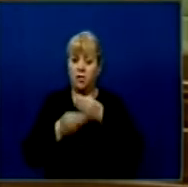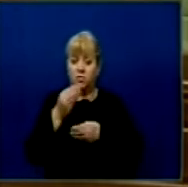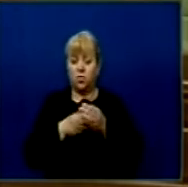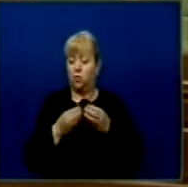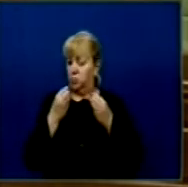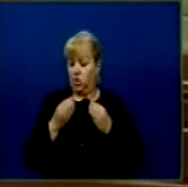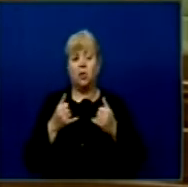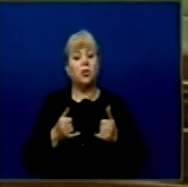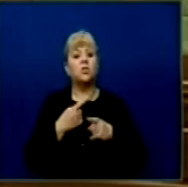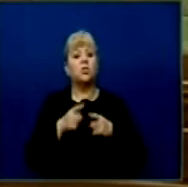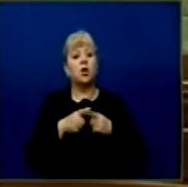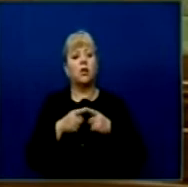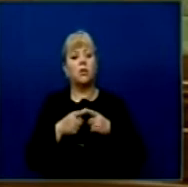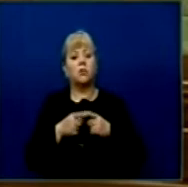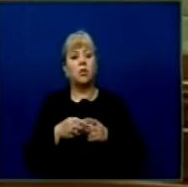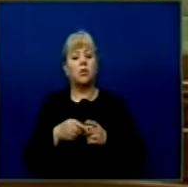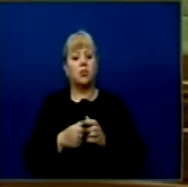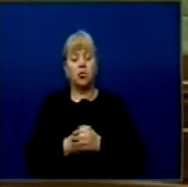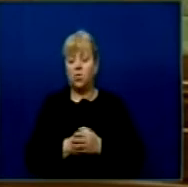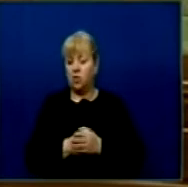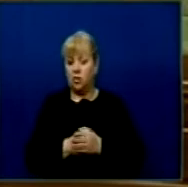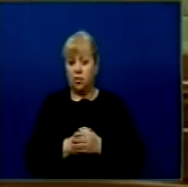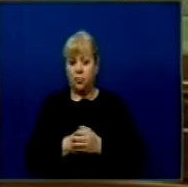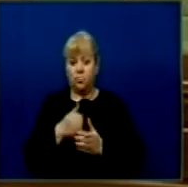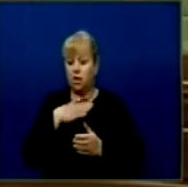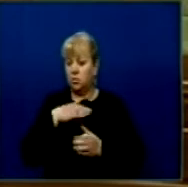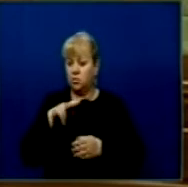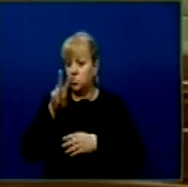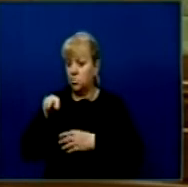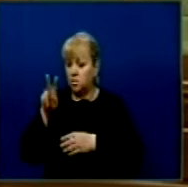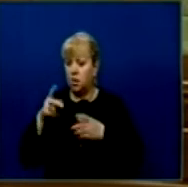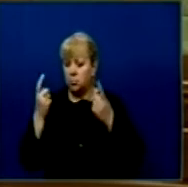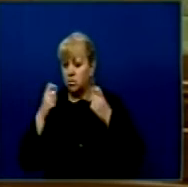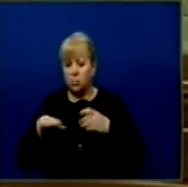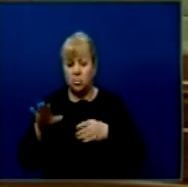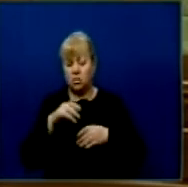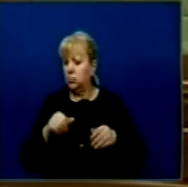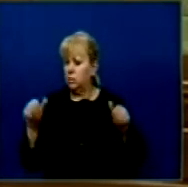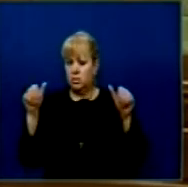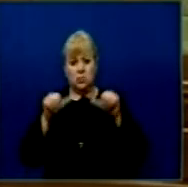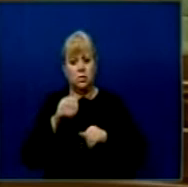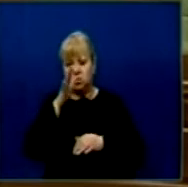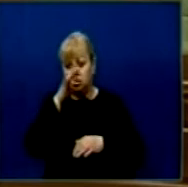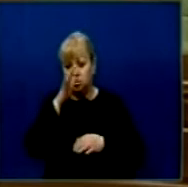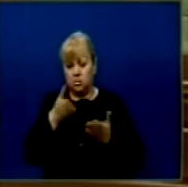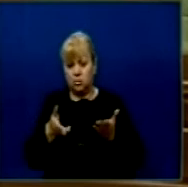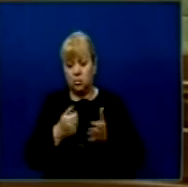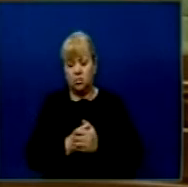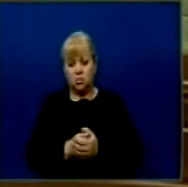më mirë, për shkak se po shkojmë duke u rrit. Ndërkohë që ne në terren po e shohim për çdo që punët kemi edhe më keq, për shkak se varfëria po shkon të u